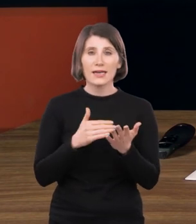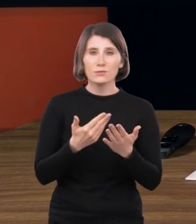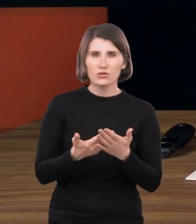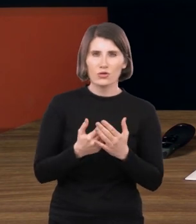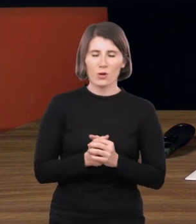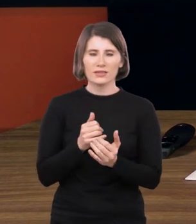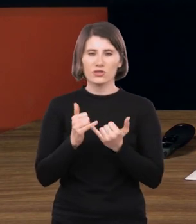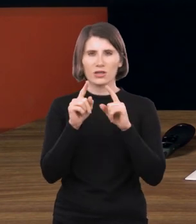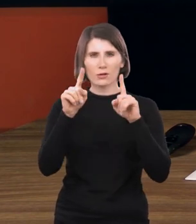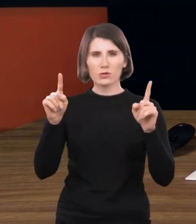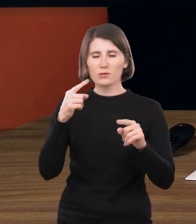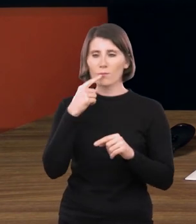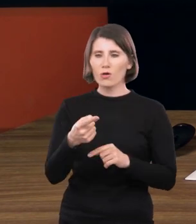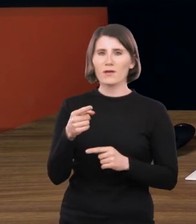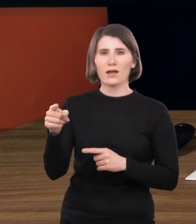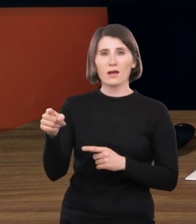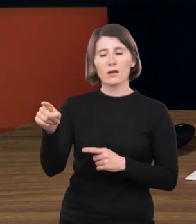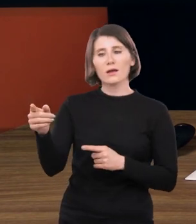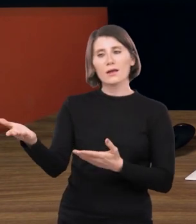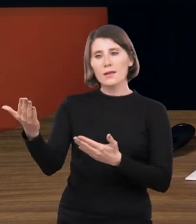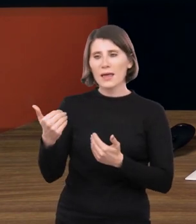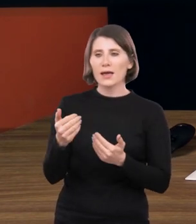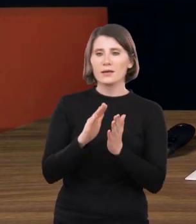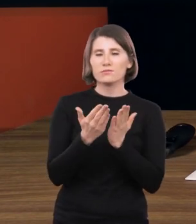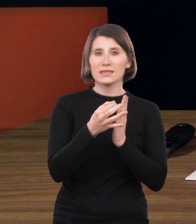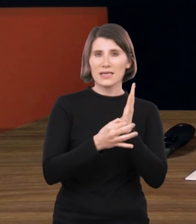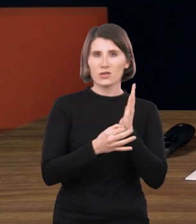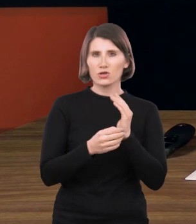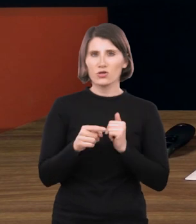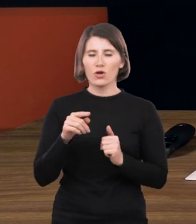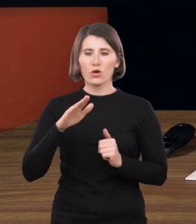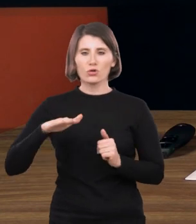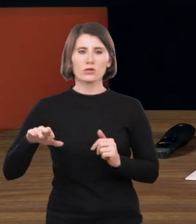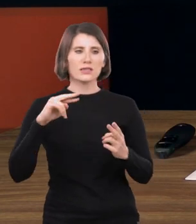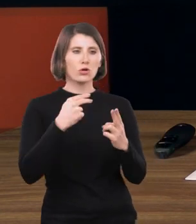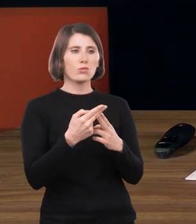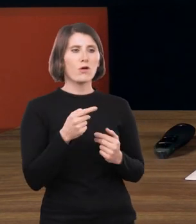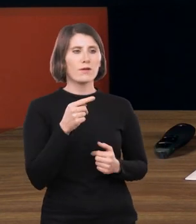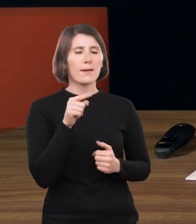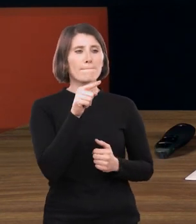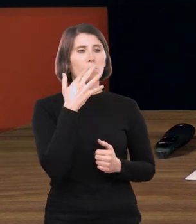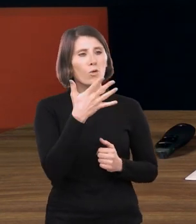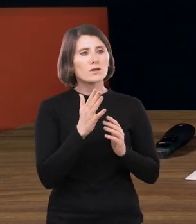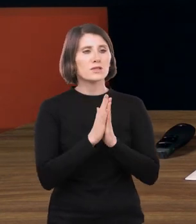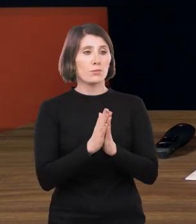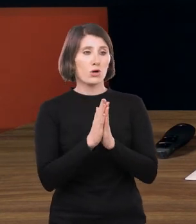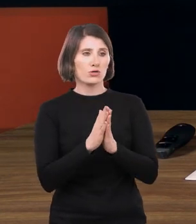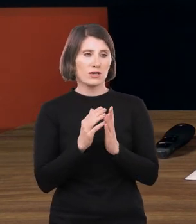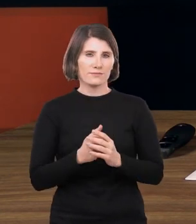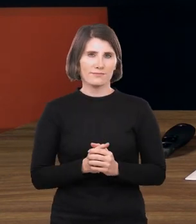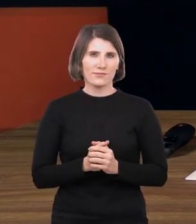powie, podaj zeszyt, to może usłyszeć od dziecka autystycznego, mówi się proszę. Całkiem słusznie, bo taką